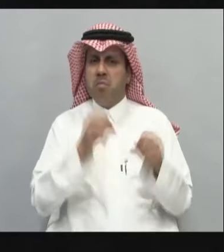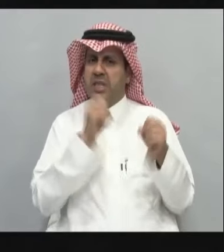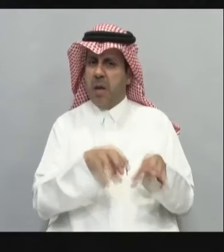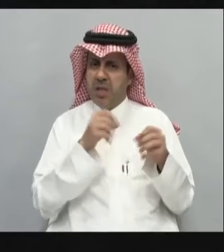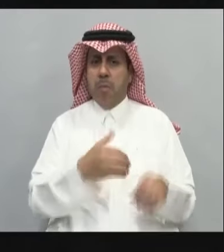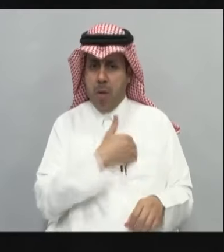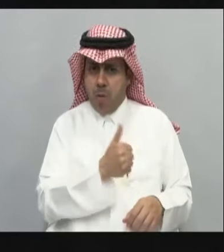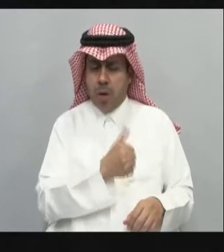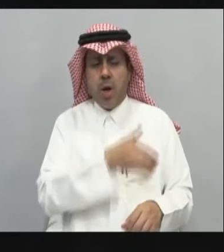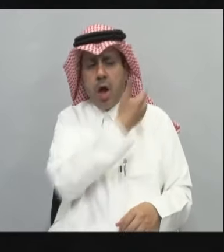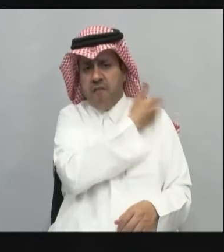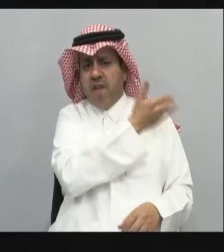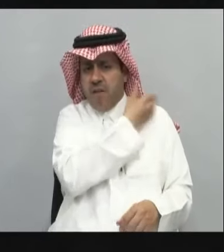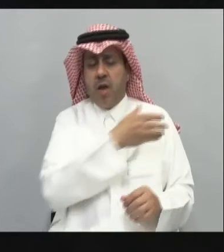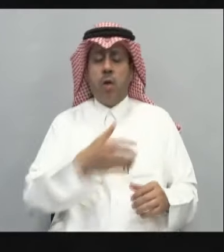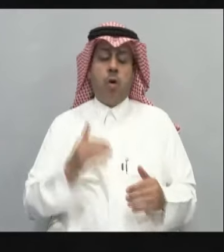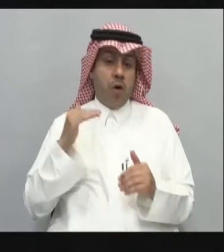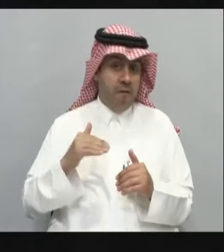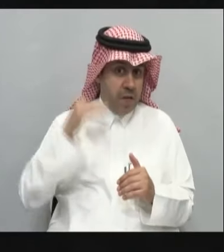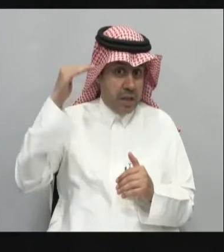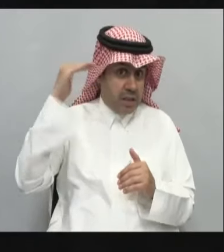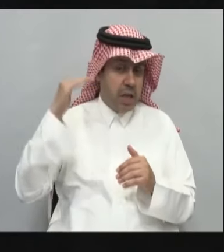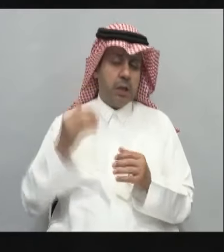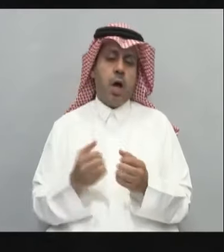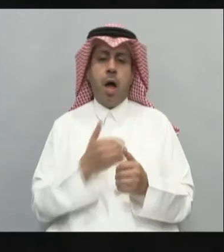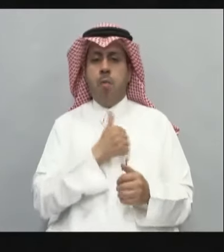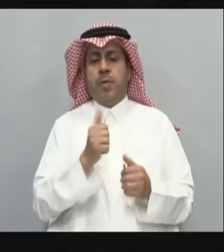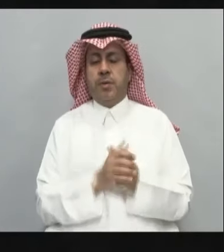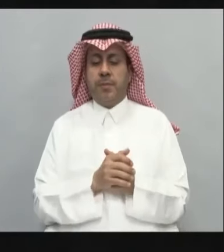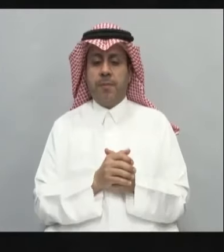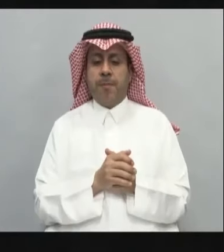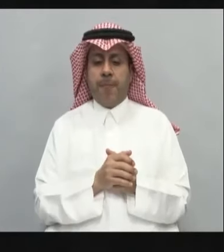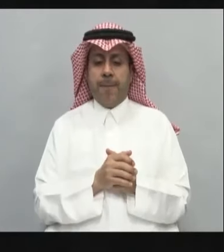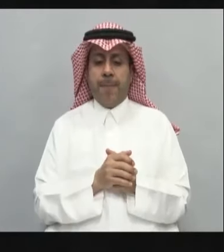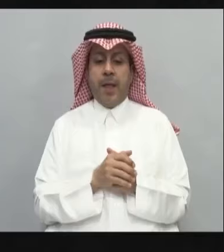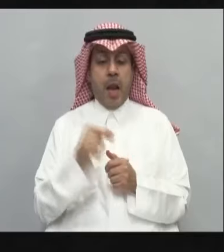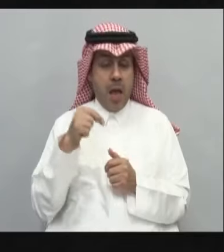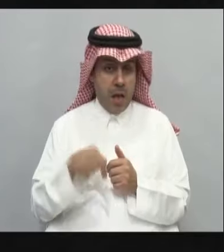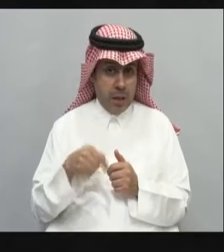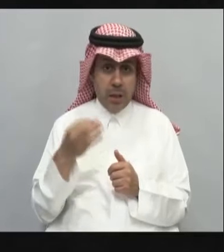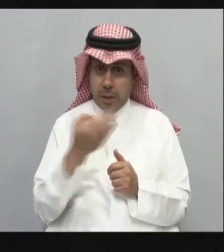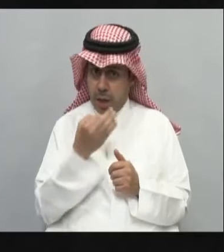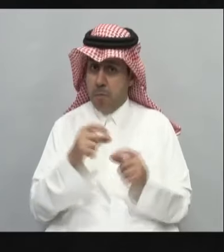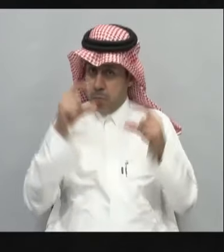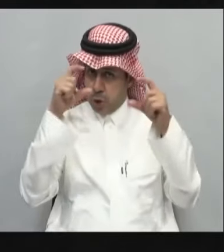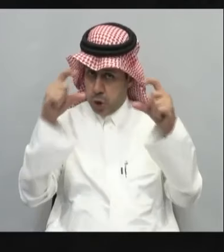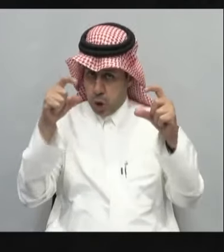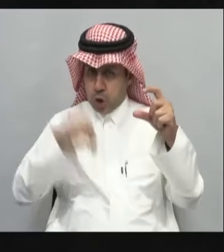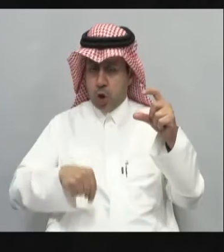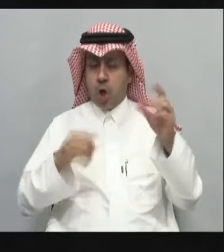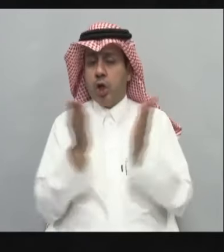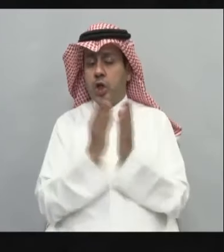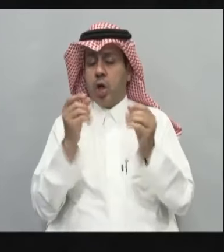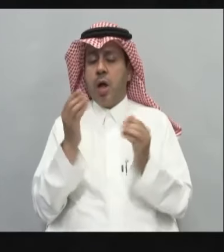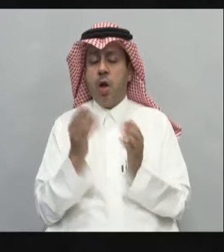لدرجات المؤمن باذن الله تعالى ناتي واياكم بعد الحديث السابع الى موضوع درس اليوم الا